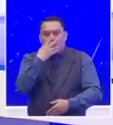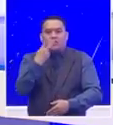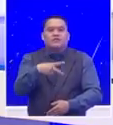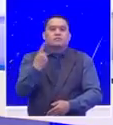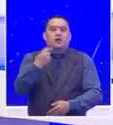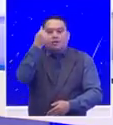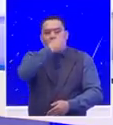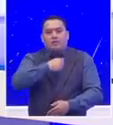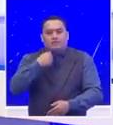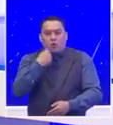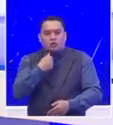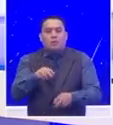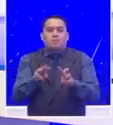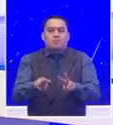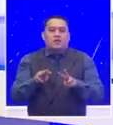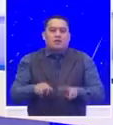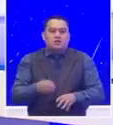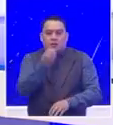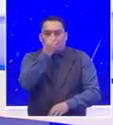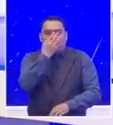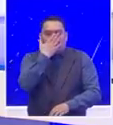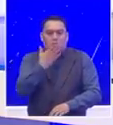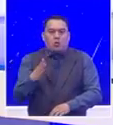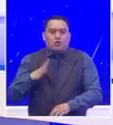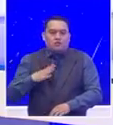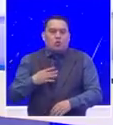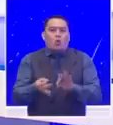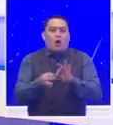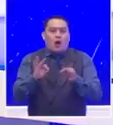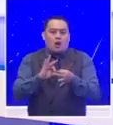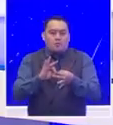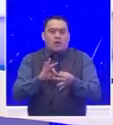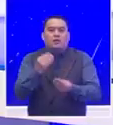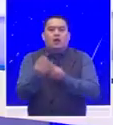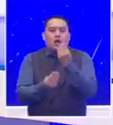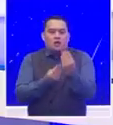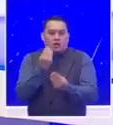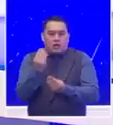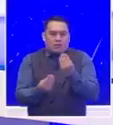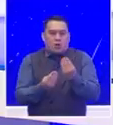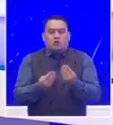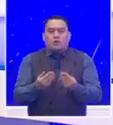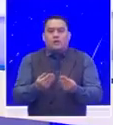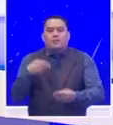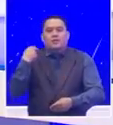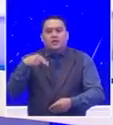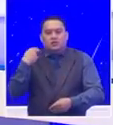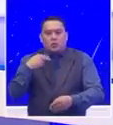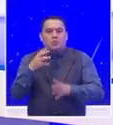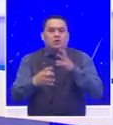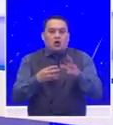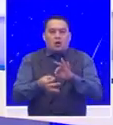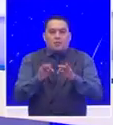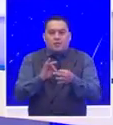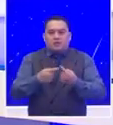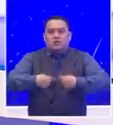на 2021 год. Ранее премьер-министр Японии Синдзо Абэ в телефонном разговоре с президентом Международного